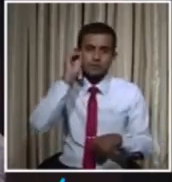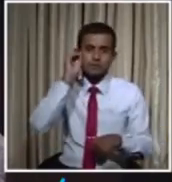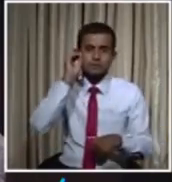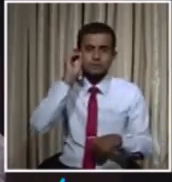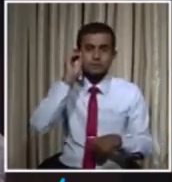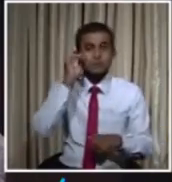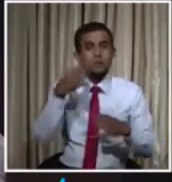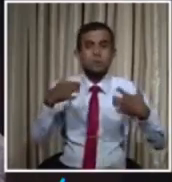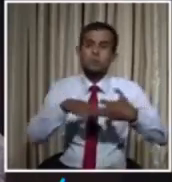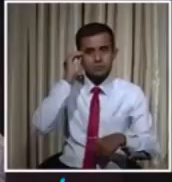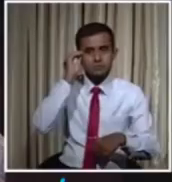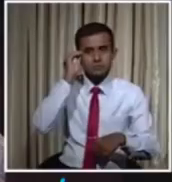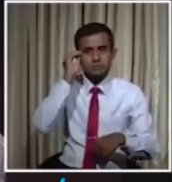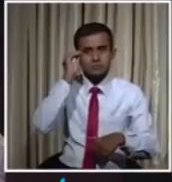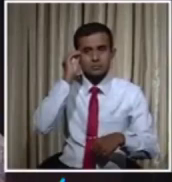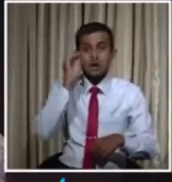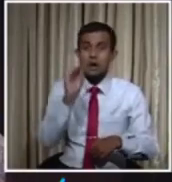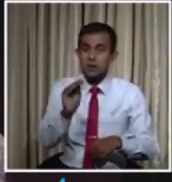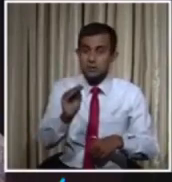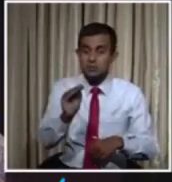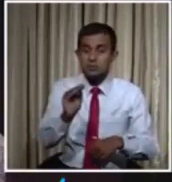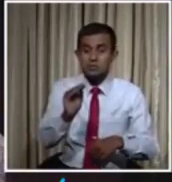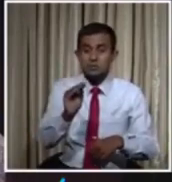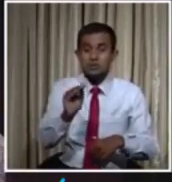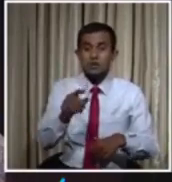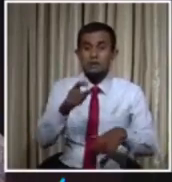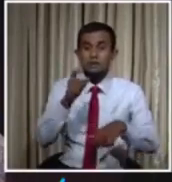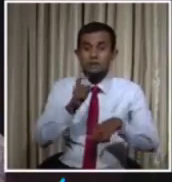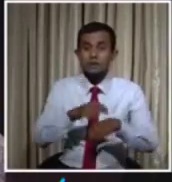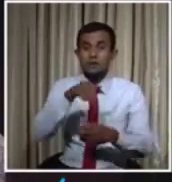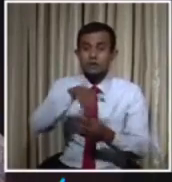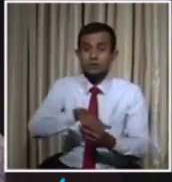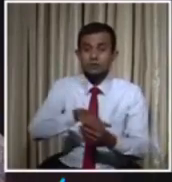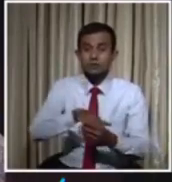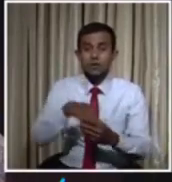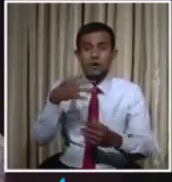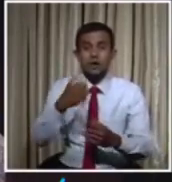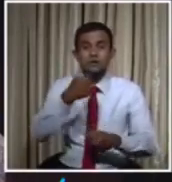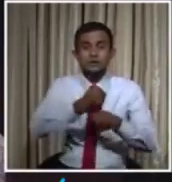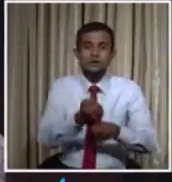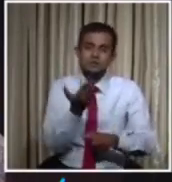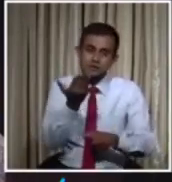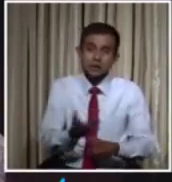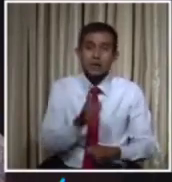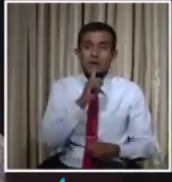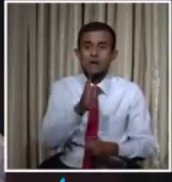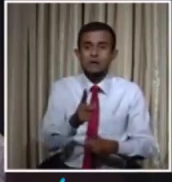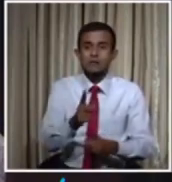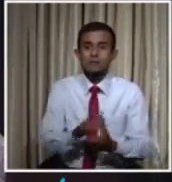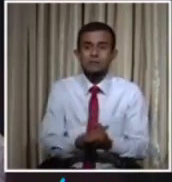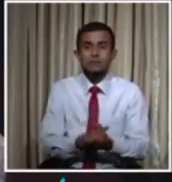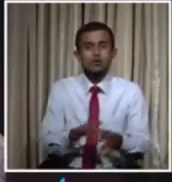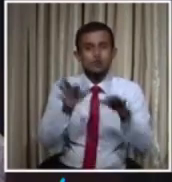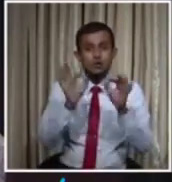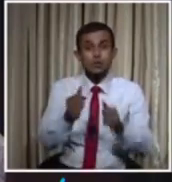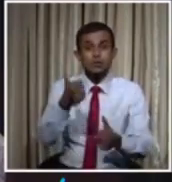පිළිගන්නවා. අර්බුදකාරී අවස්ථාවක්. නමුත් ඒ අවස්ථාවන් තුල ආණ්ඩුවෙන් ඉල්ලීමක් කරනවා. නිවැරදි